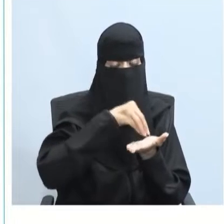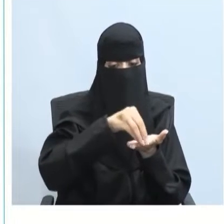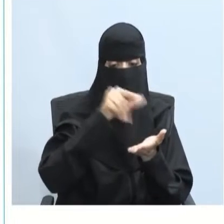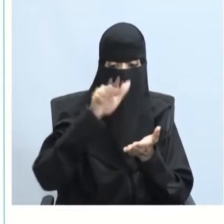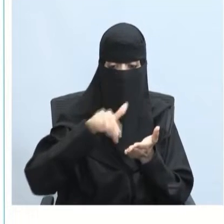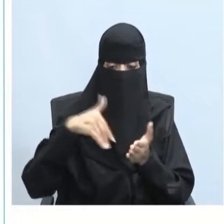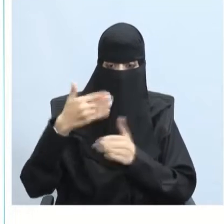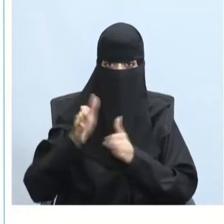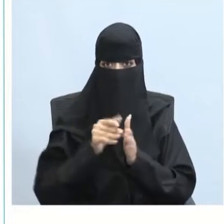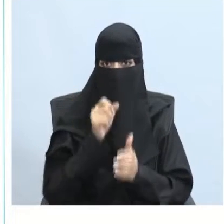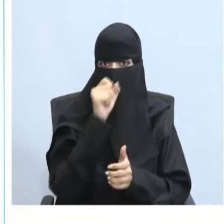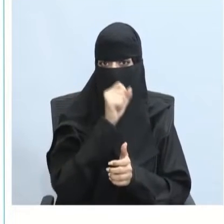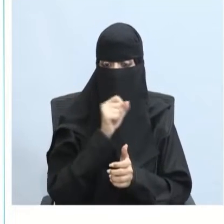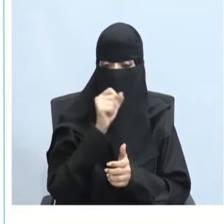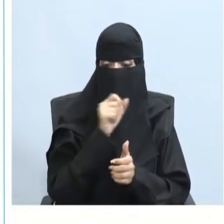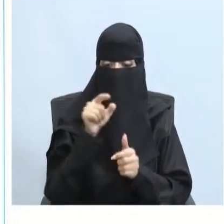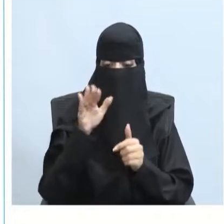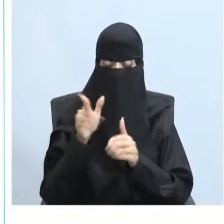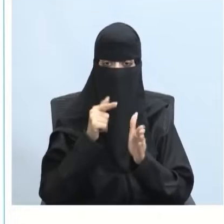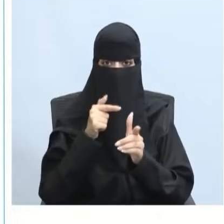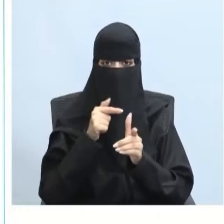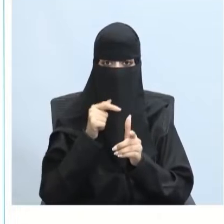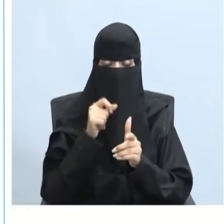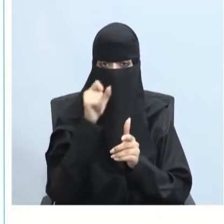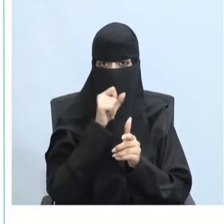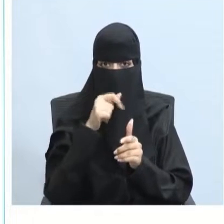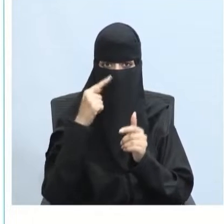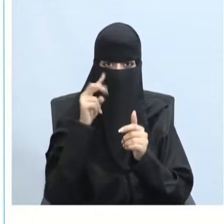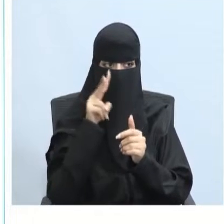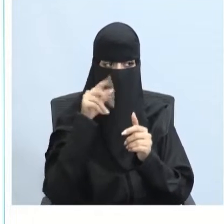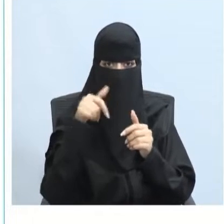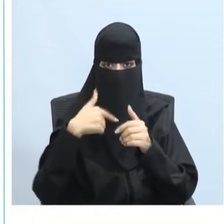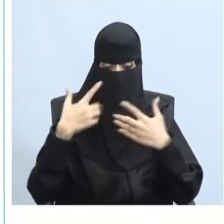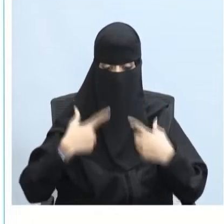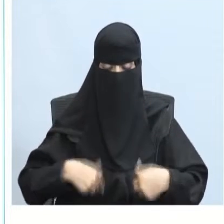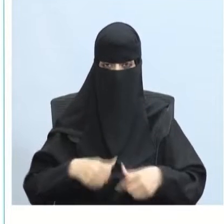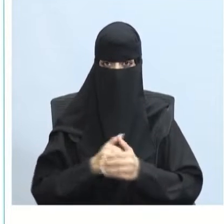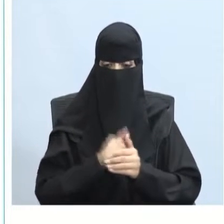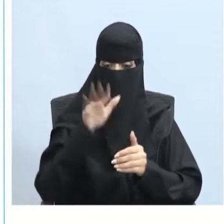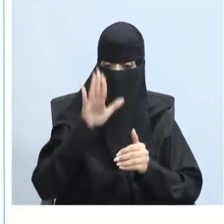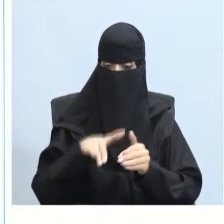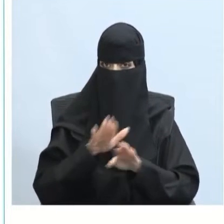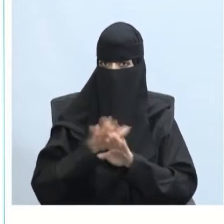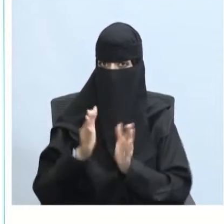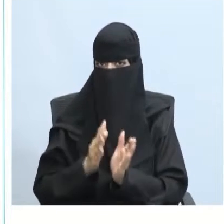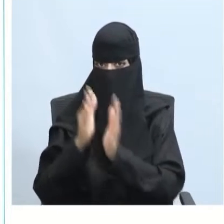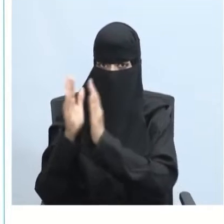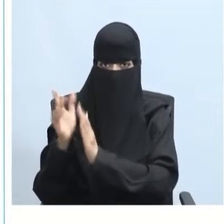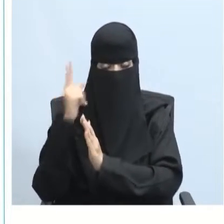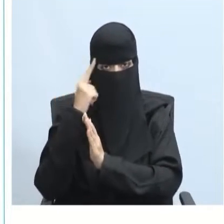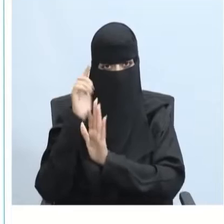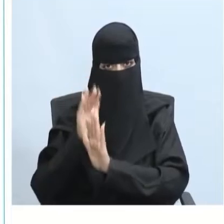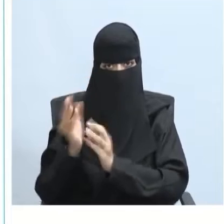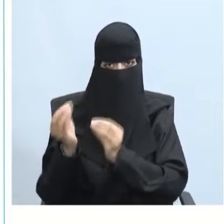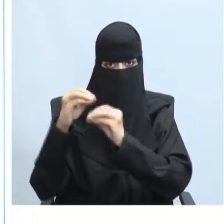في الاخراج اللي هي الموسيقى والمشهد والازياء هذا تم اضافته الحصه الماضيه